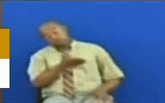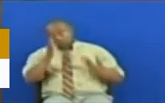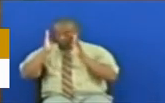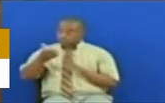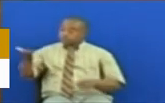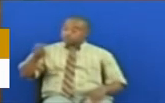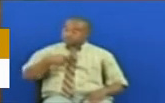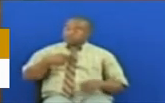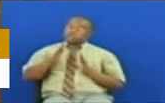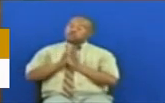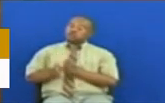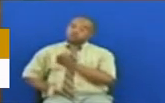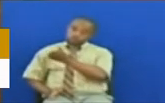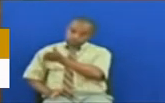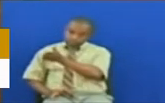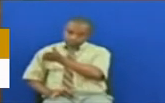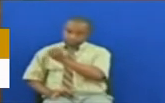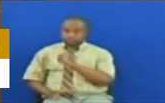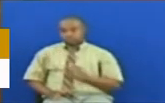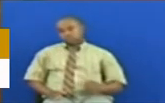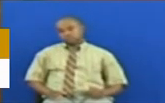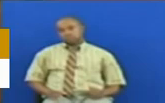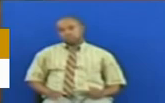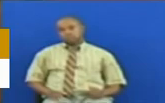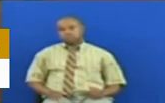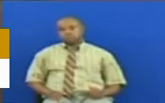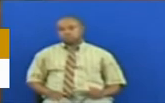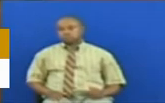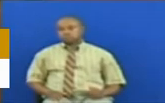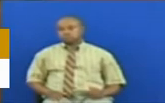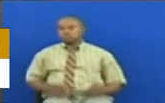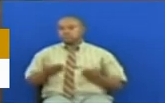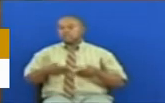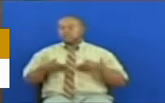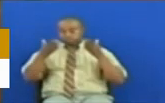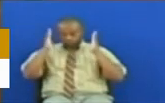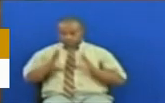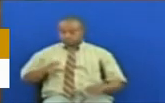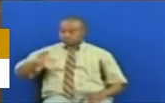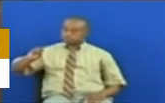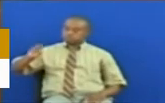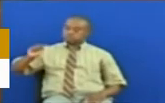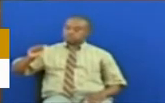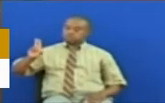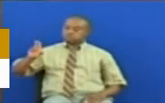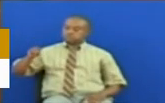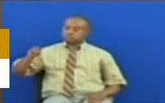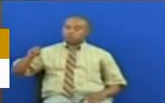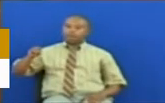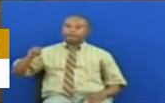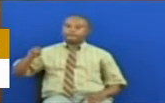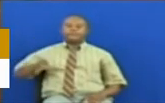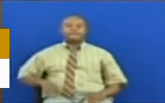ninakushukuru sana. Mheshimiwa Dao, tunakushukuru sana. Mheshimiwa Salum Rehani atafuatana na Mheshimiwa Mama Mary